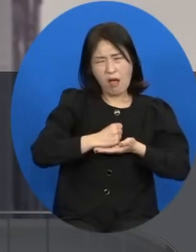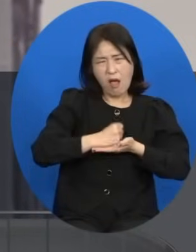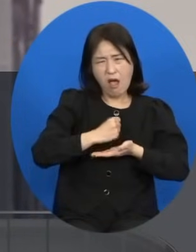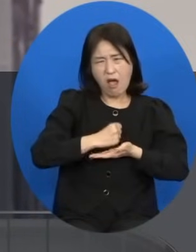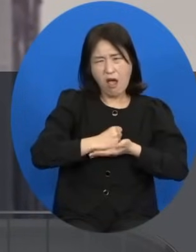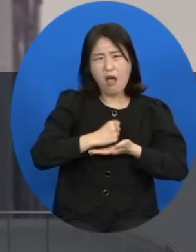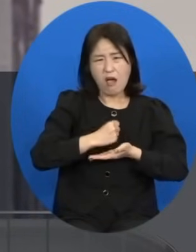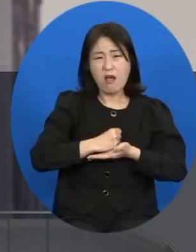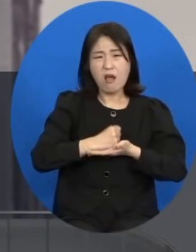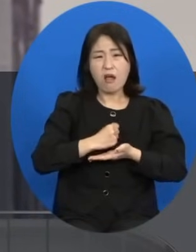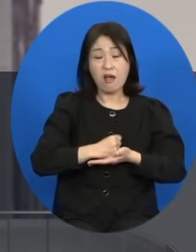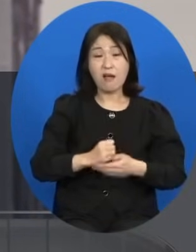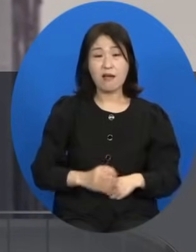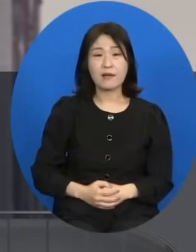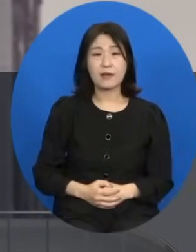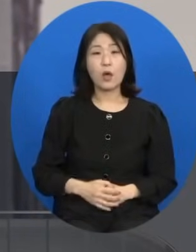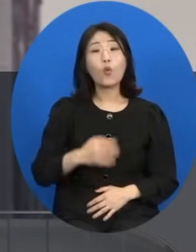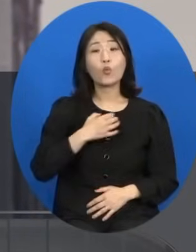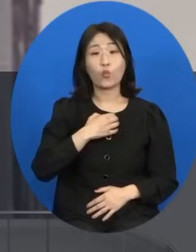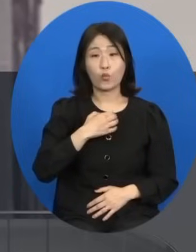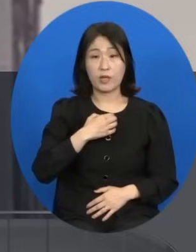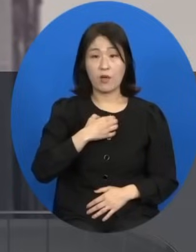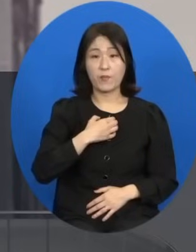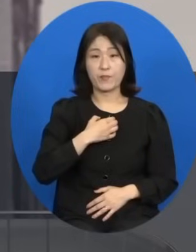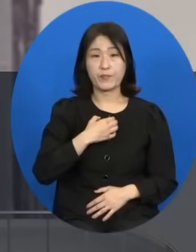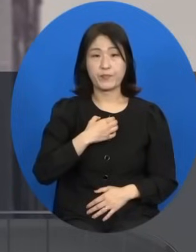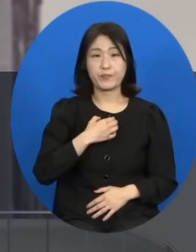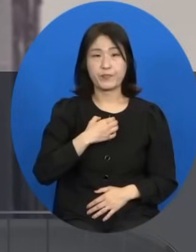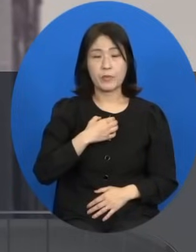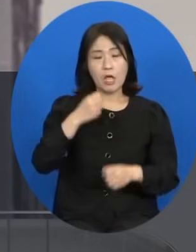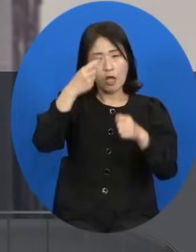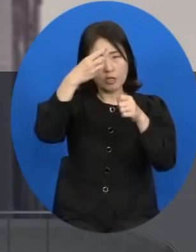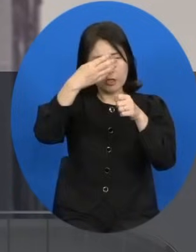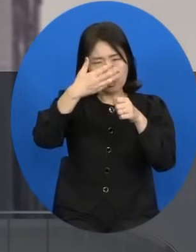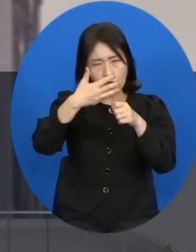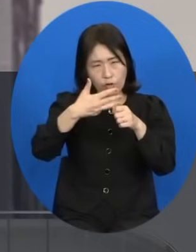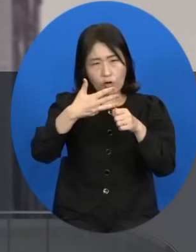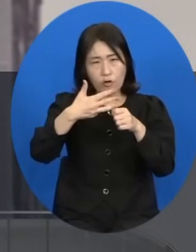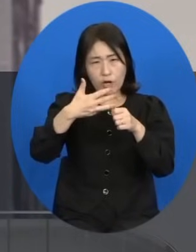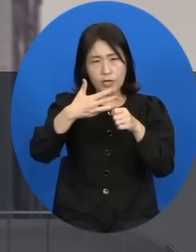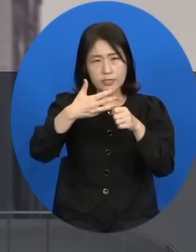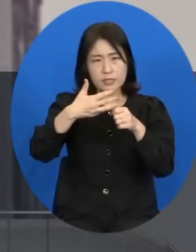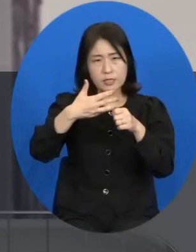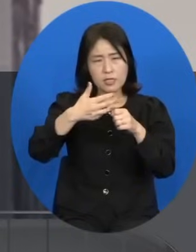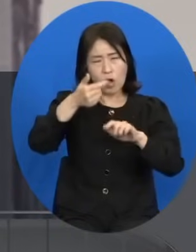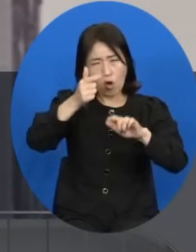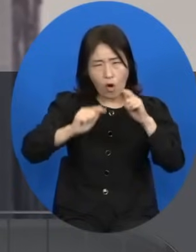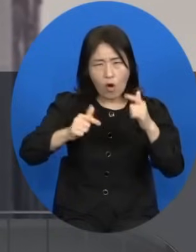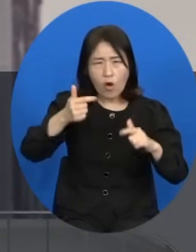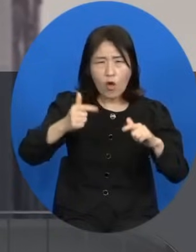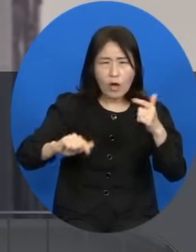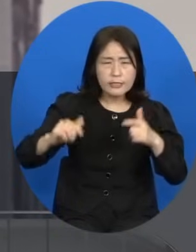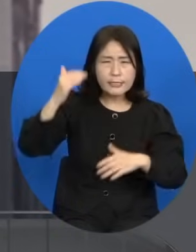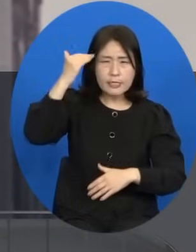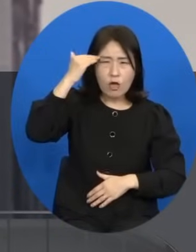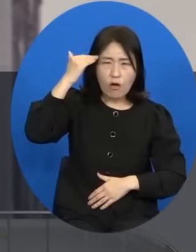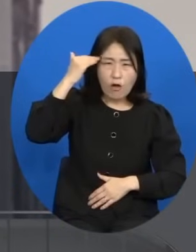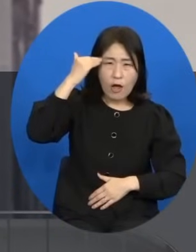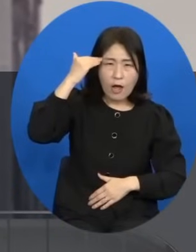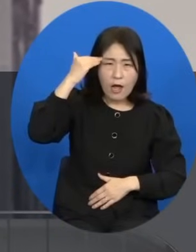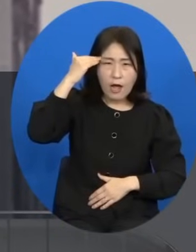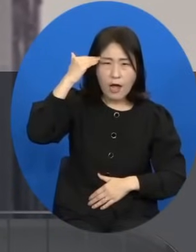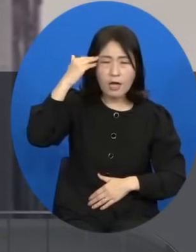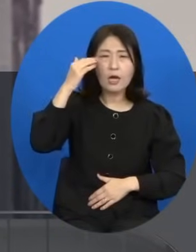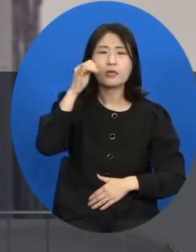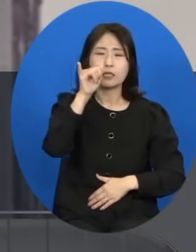거야 그다음에 위험 막 이런 여덟 가지의 가장 각색의 저항과 방해이론